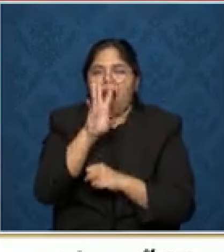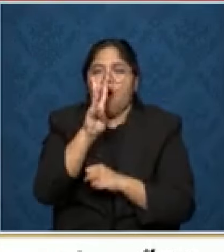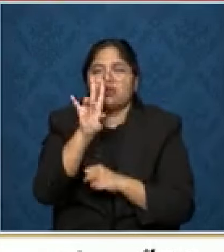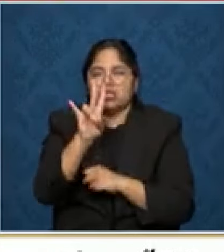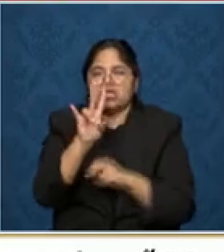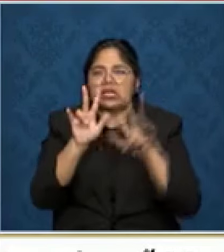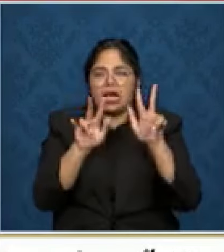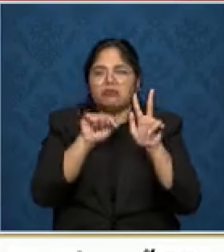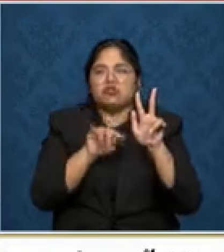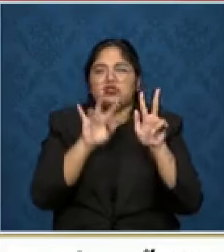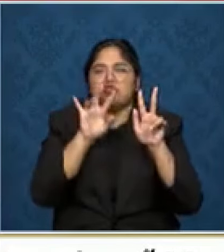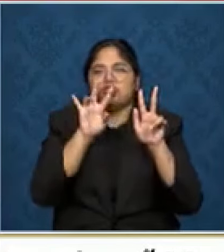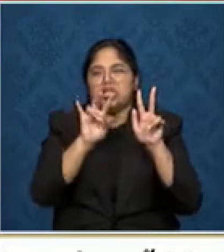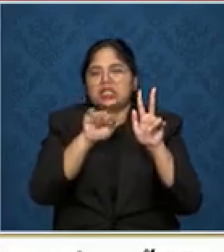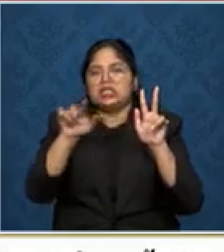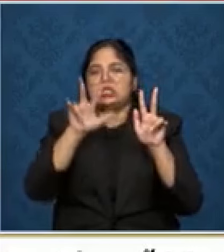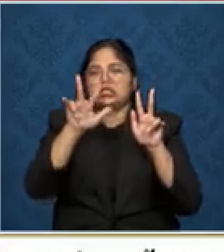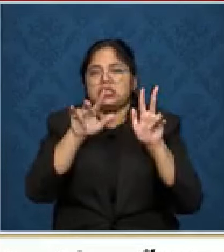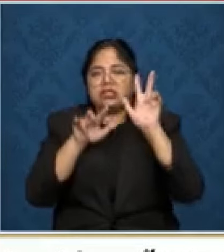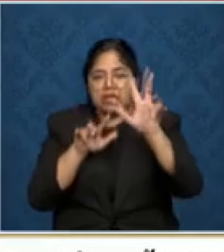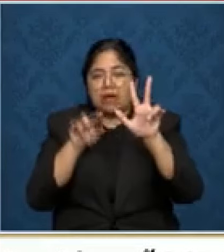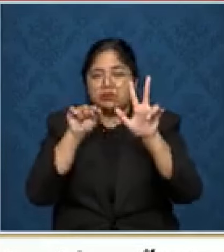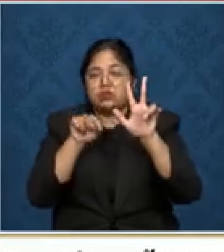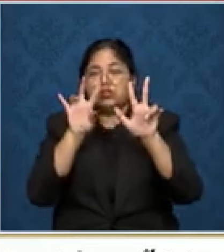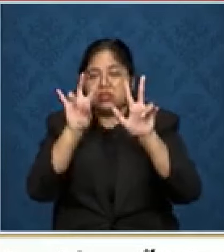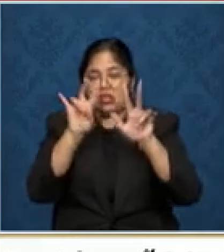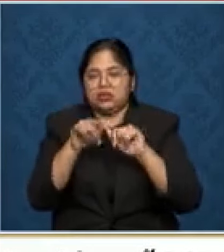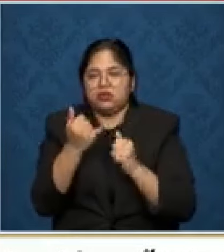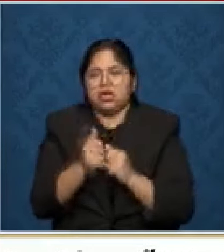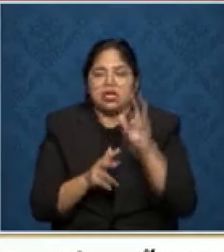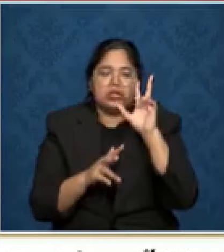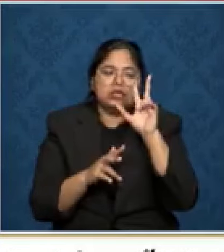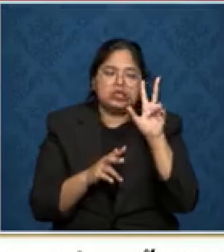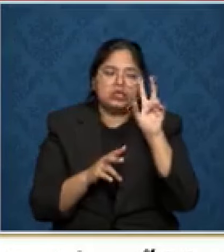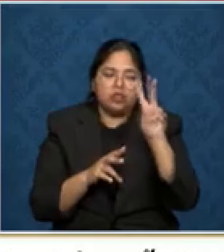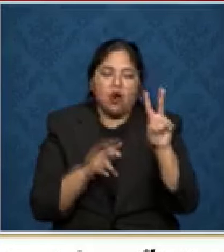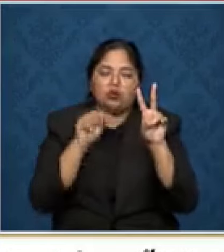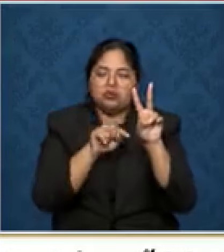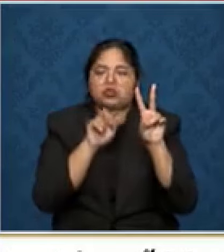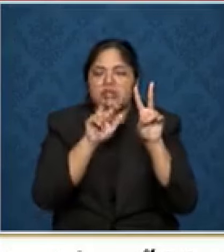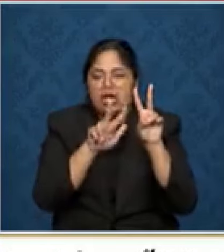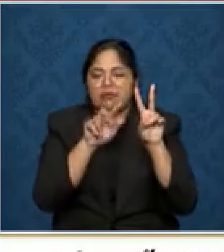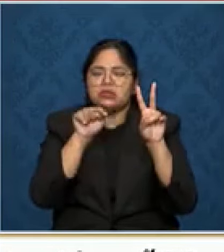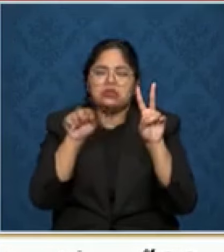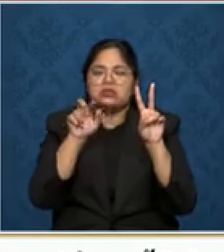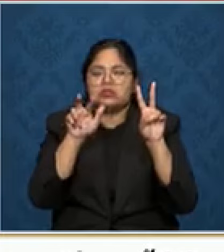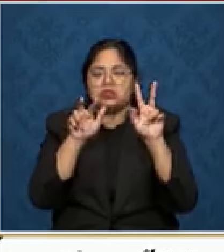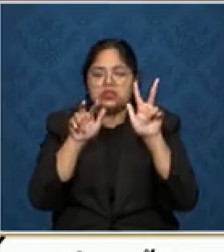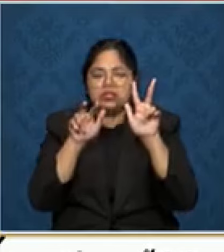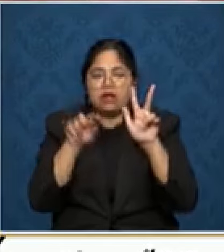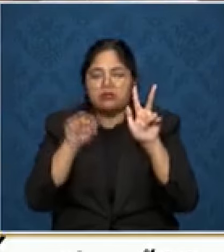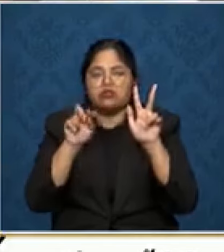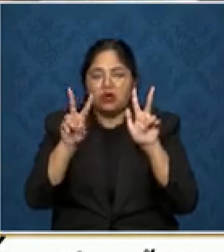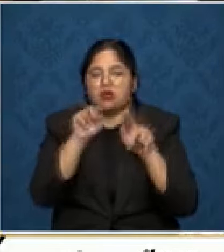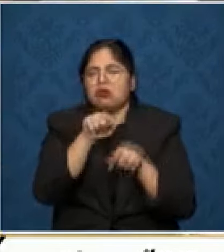7 - 3.7วันนี้ประเมินเหลือแค่ 2.2ถึง 2.3นี่คือโจทย์สำคัญที่